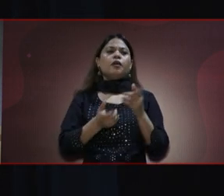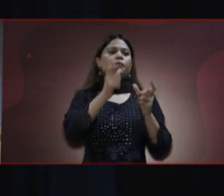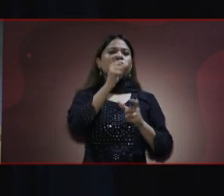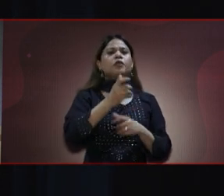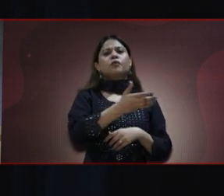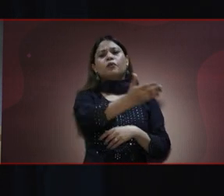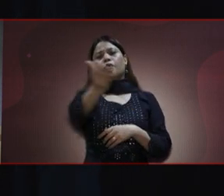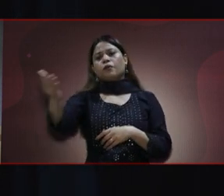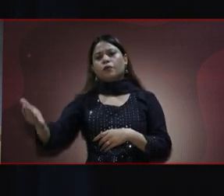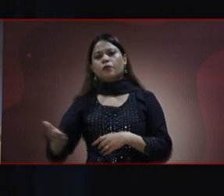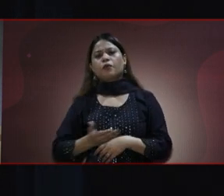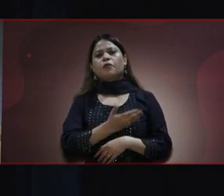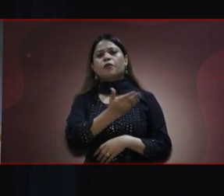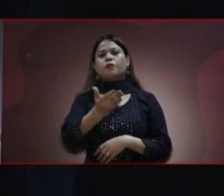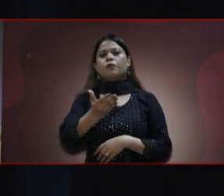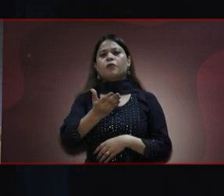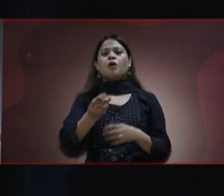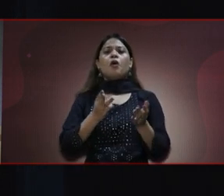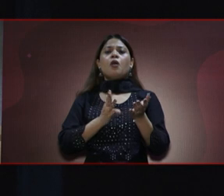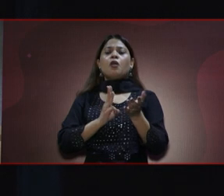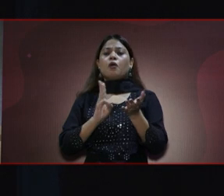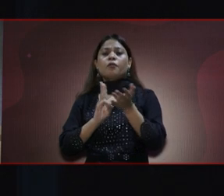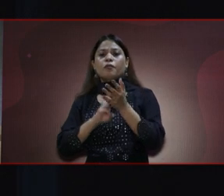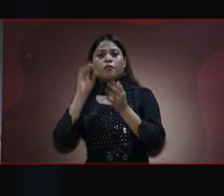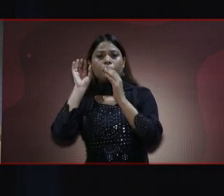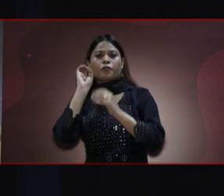बहनों, मीडिया की साथी,